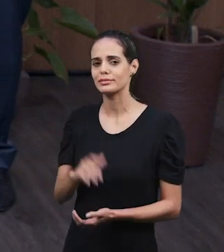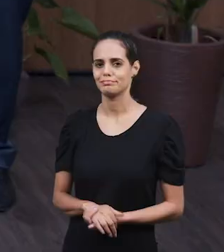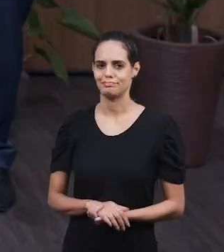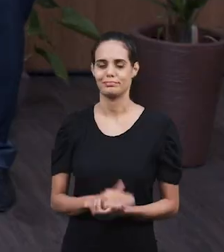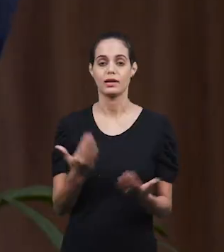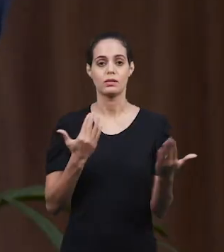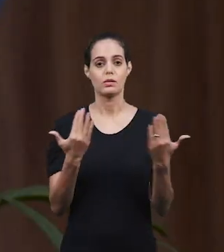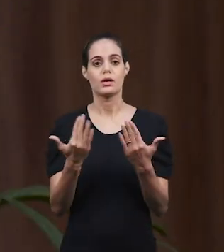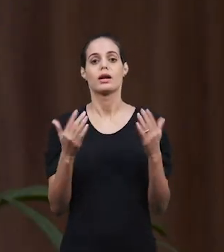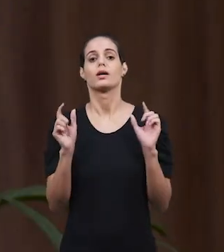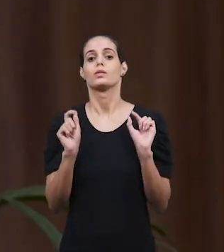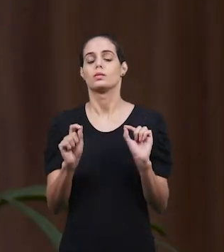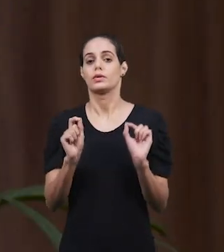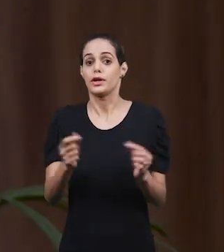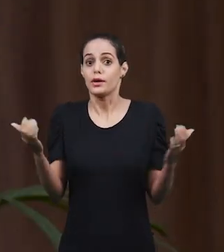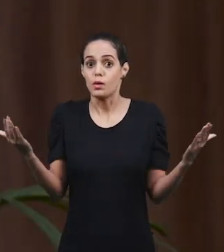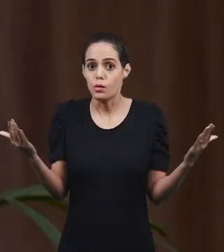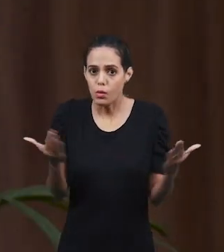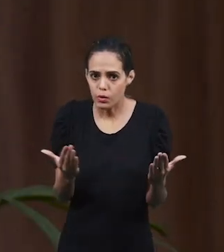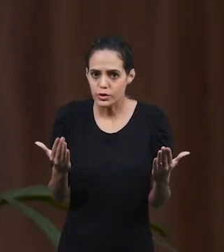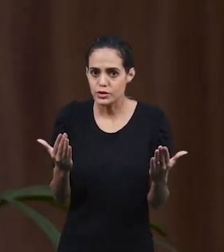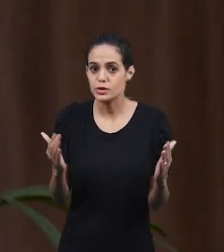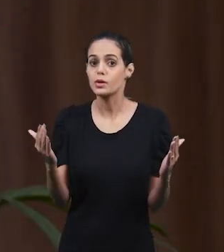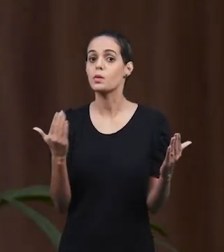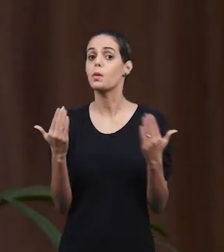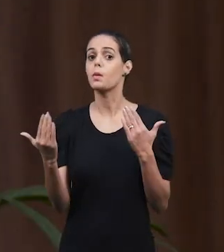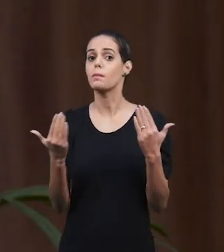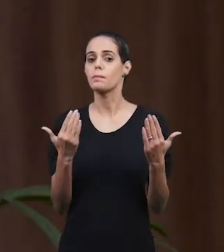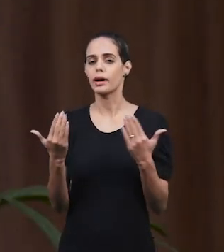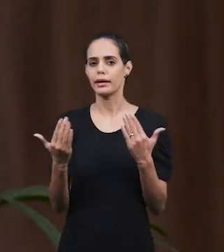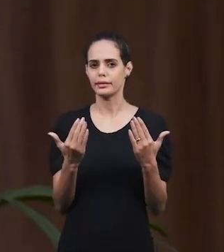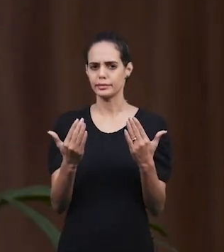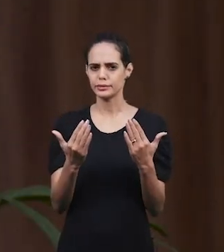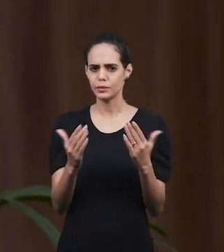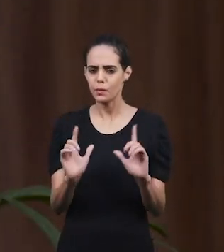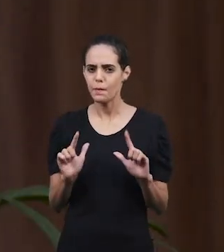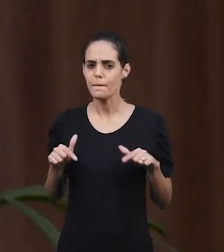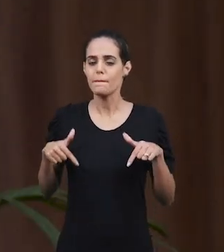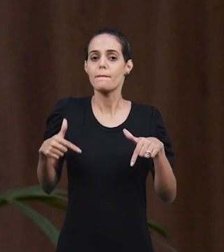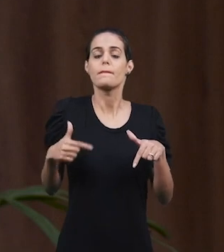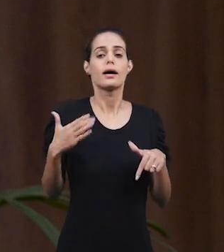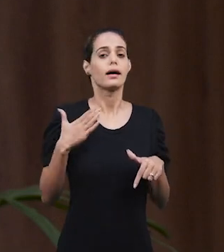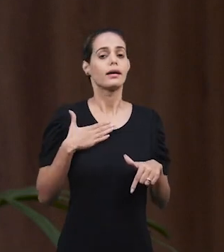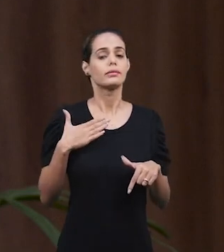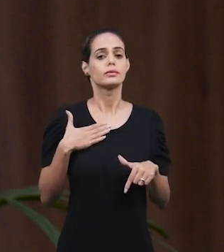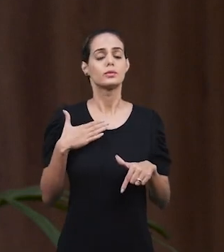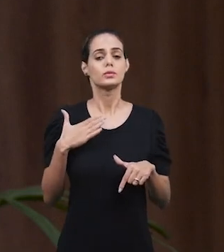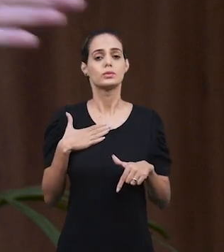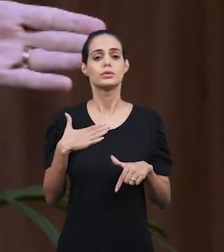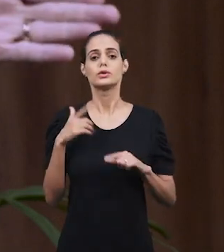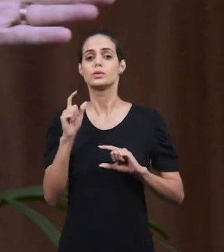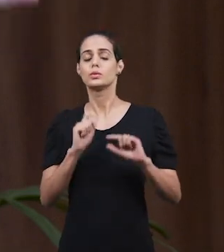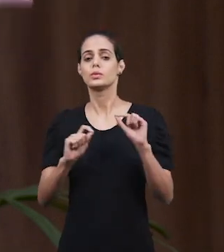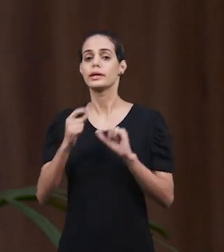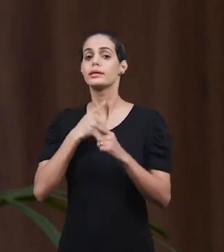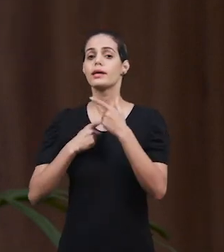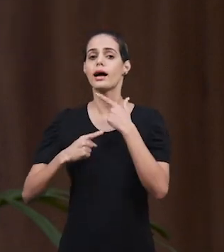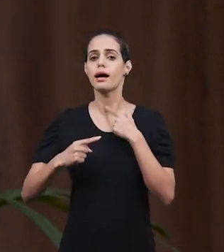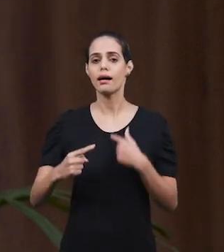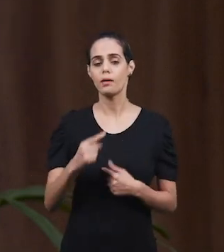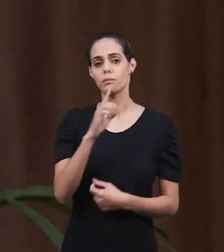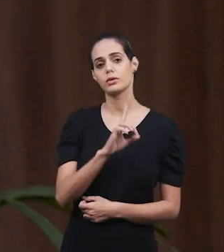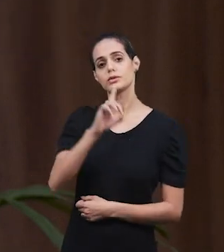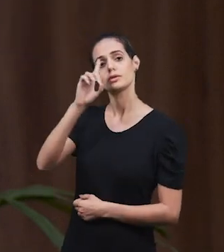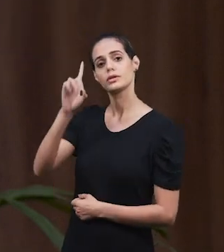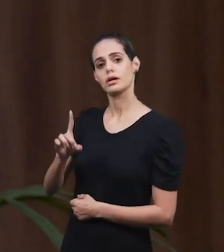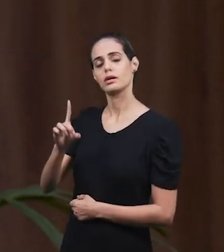pouvons donner comme exemple et qui viennent contre ce qui est l'attitude, le désir de l'âme d'arriver